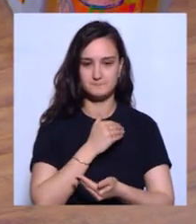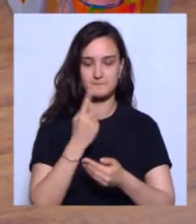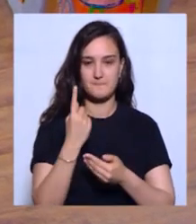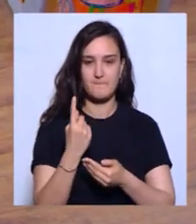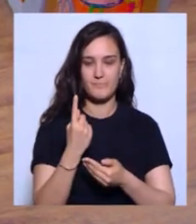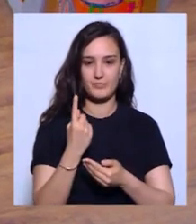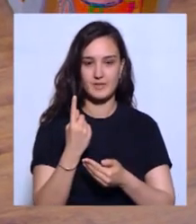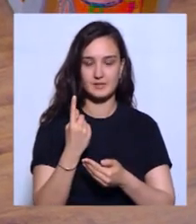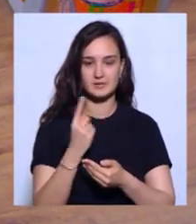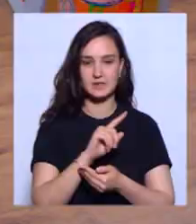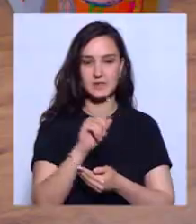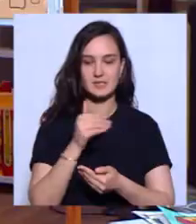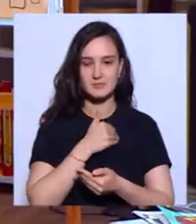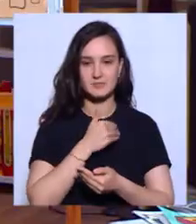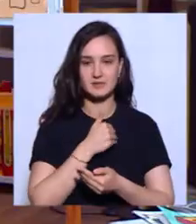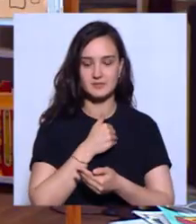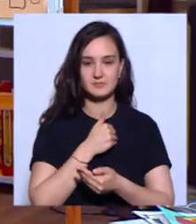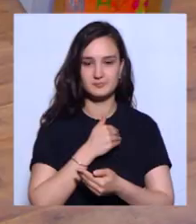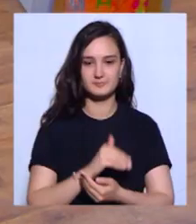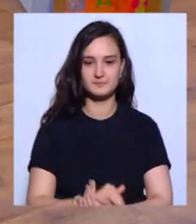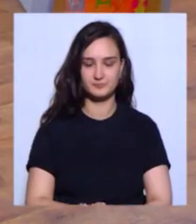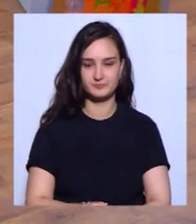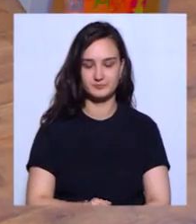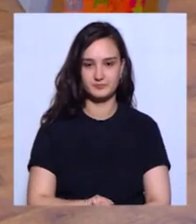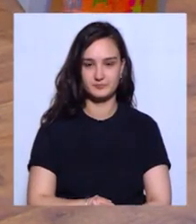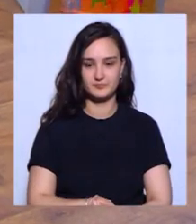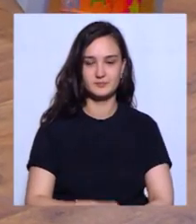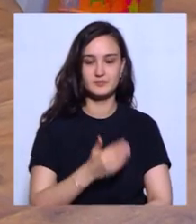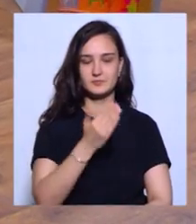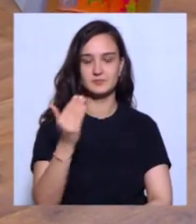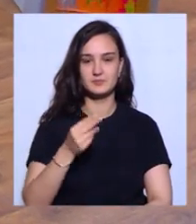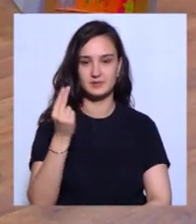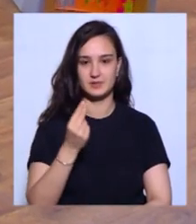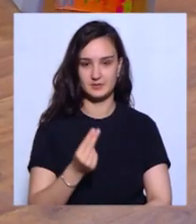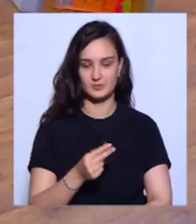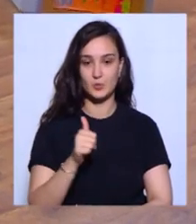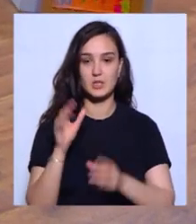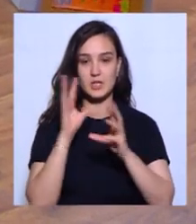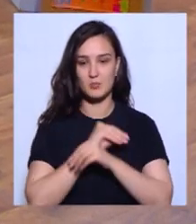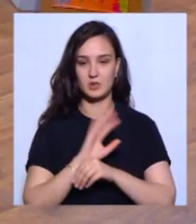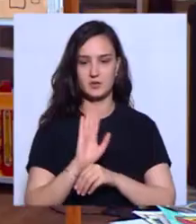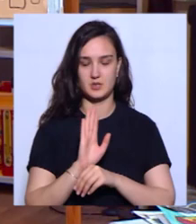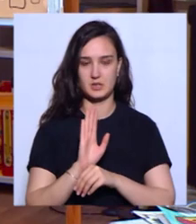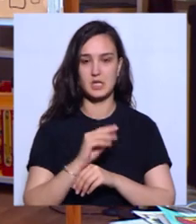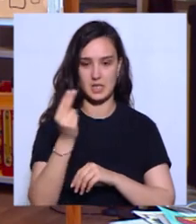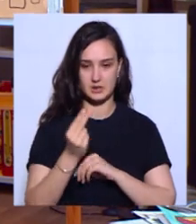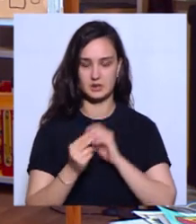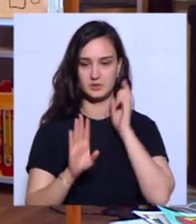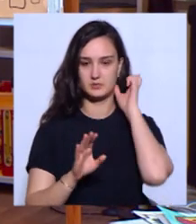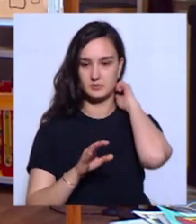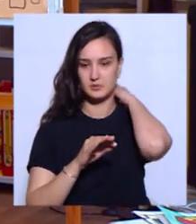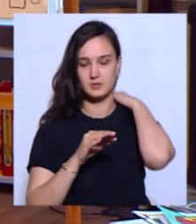რომ თქვენ ყველა მხატოთ, როგორი გამოგივათ არა. ხატოთ. ამიტომ მე ავიღე